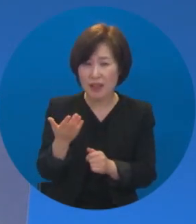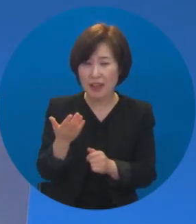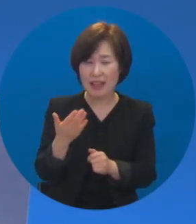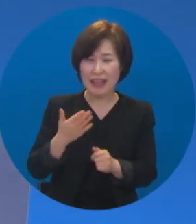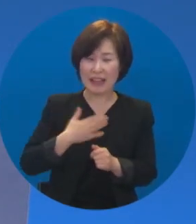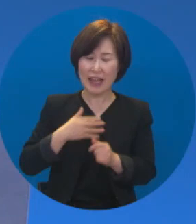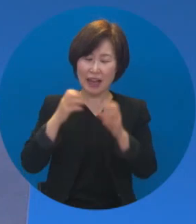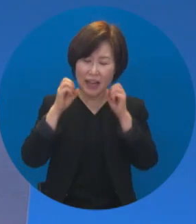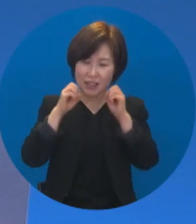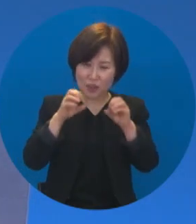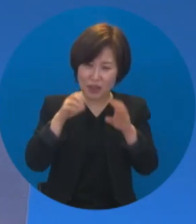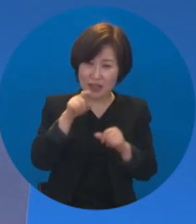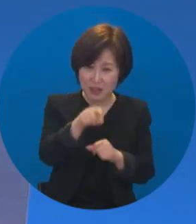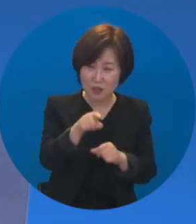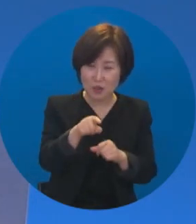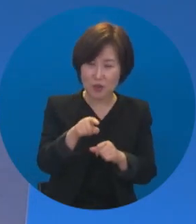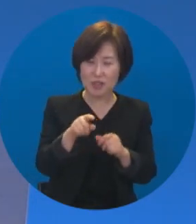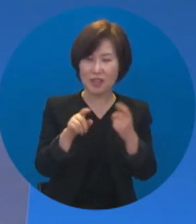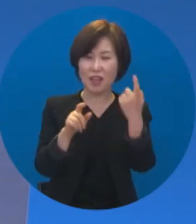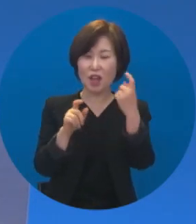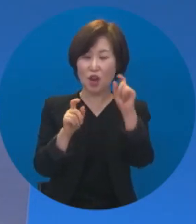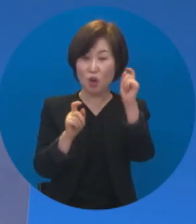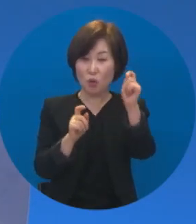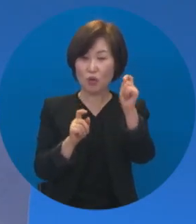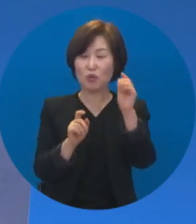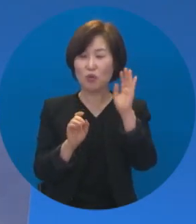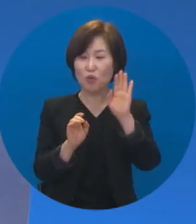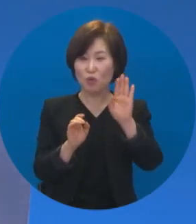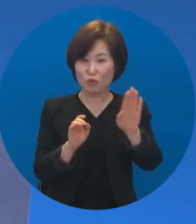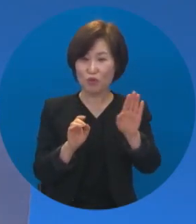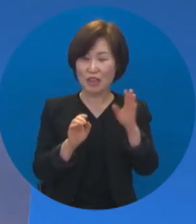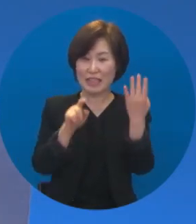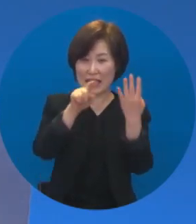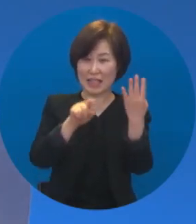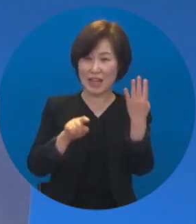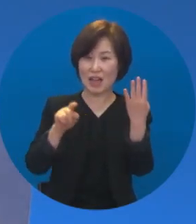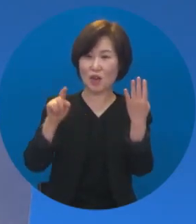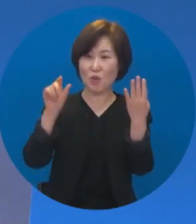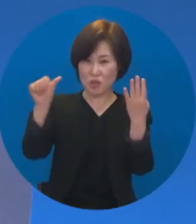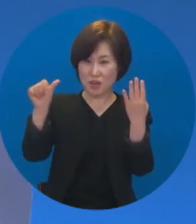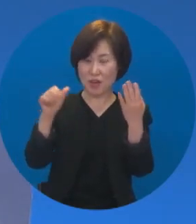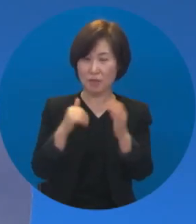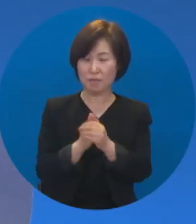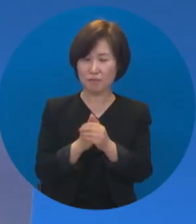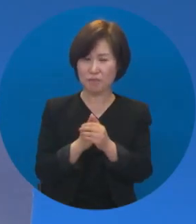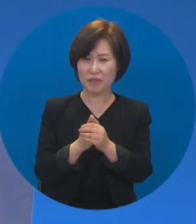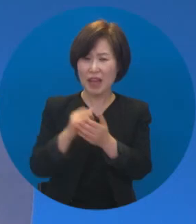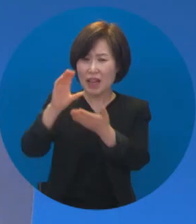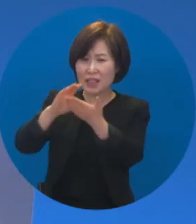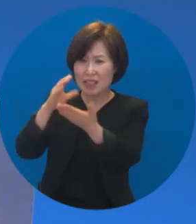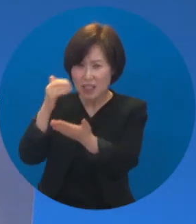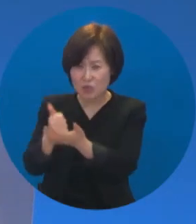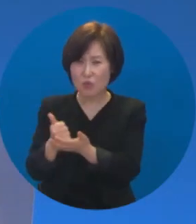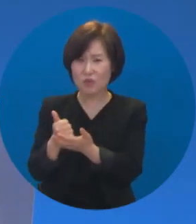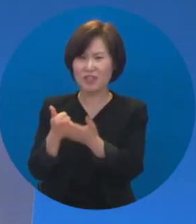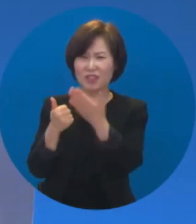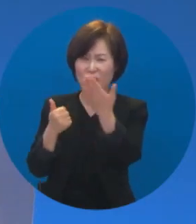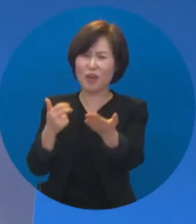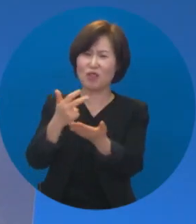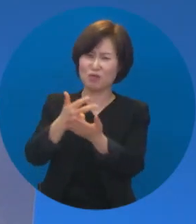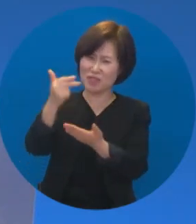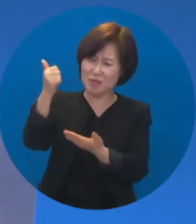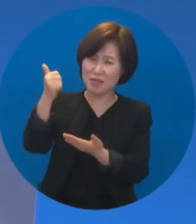하는 내용이 고린도후서 4장 5절입니다. 예수 그리스도는 너의 주님이시야. 주님이셔. 난 그것을